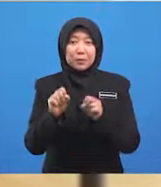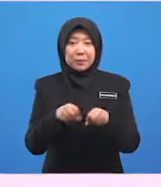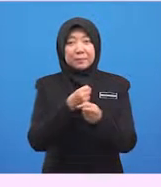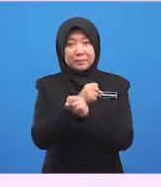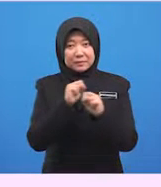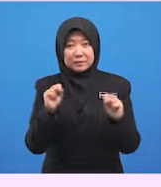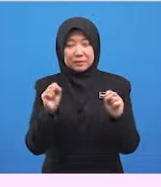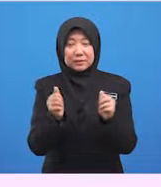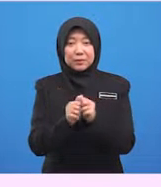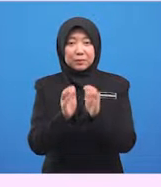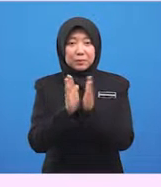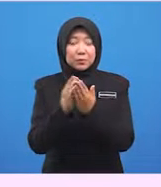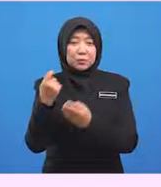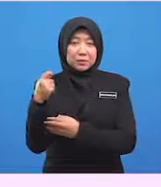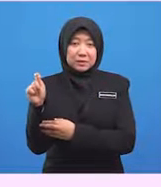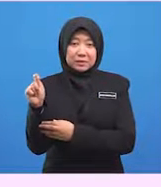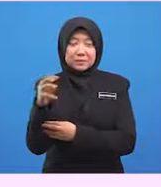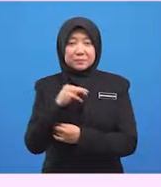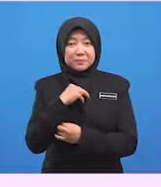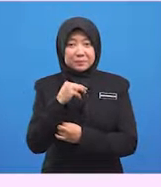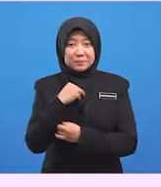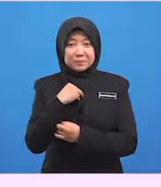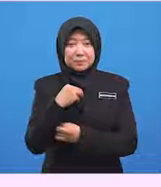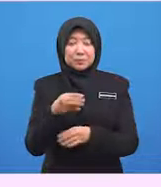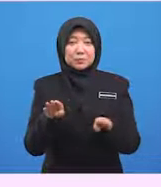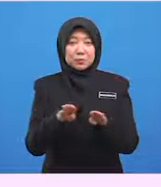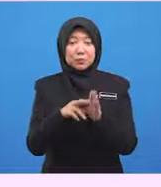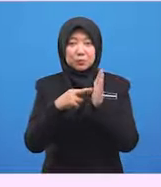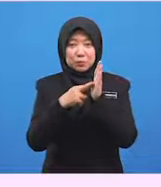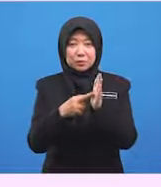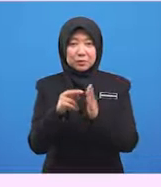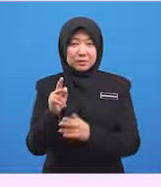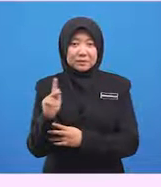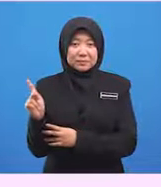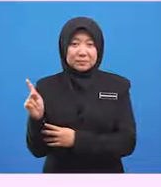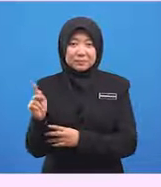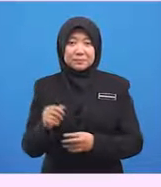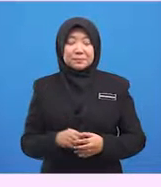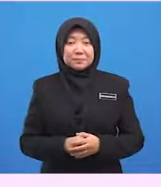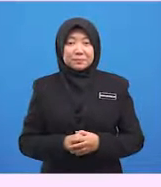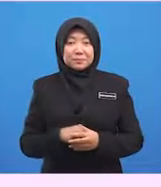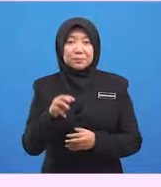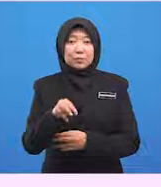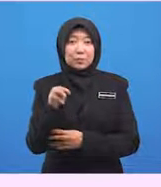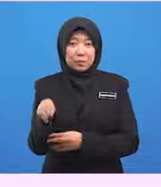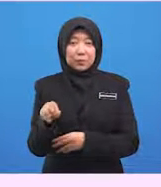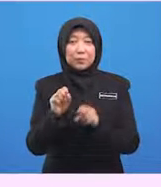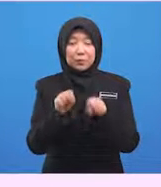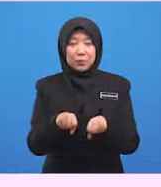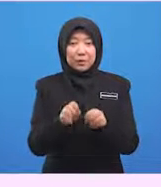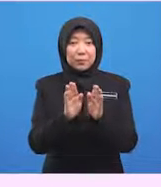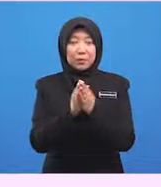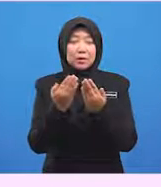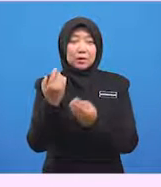bersedia dengan buku teks masing-masing sebagai rujukan murid-murid boleh